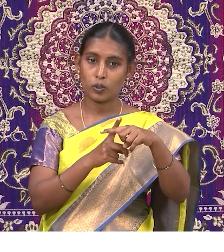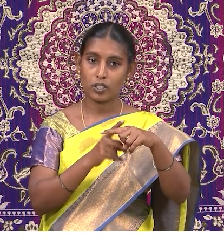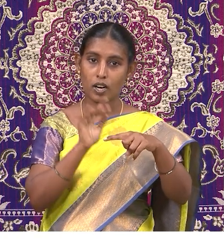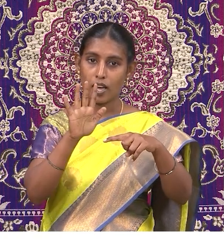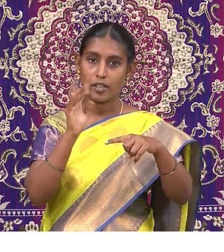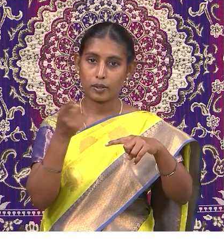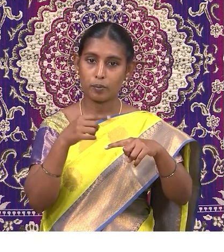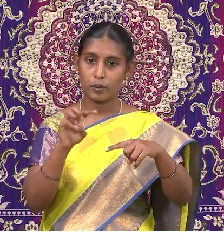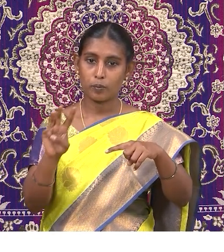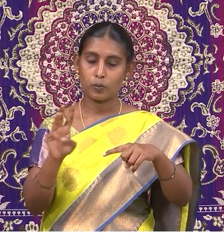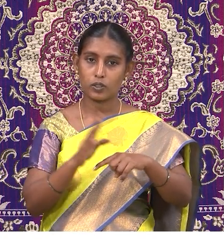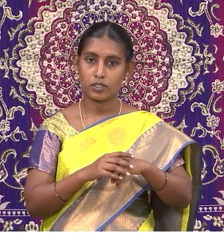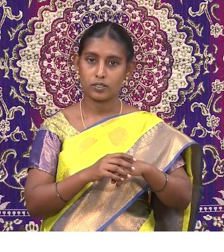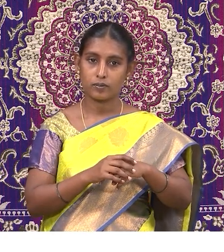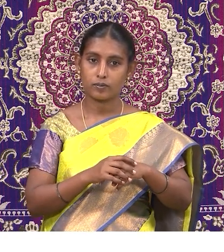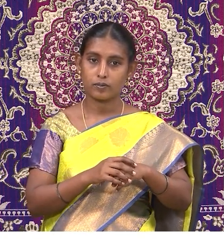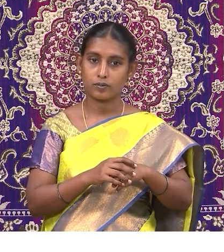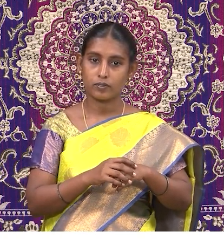5/3 என கொடுக்கப்பட்டுள்ளது,